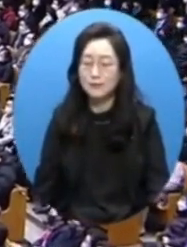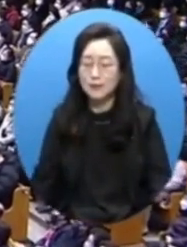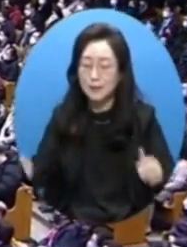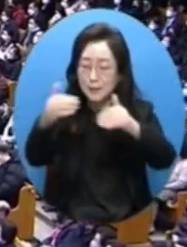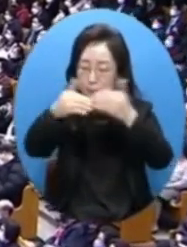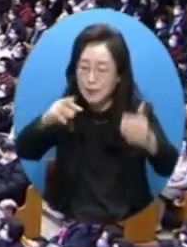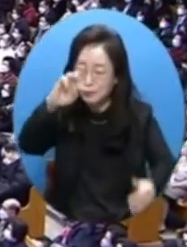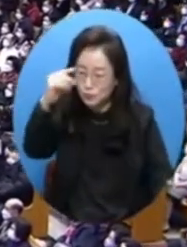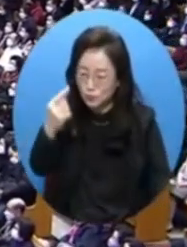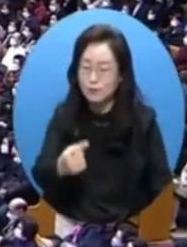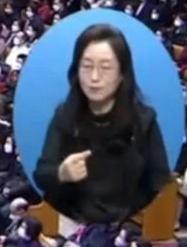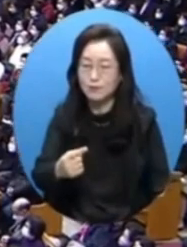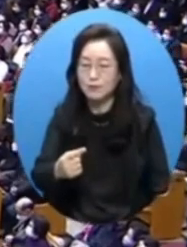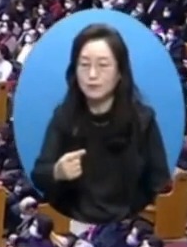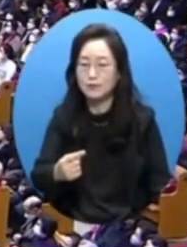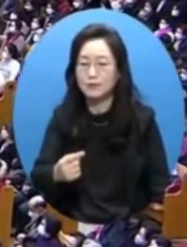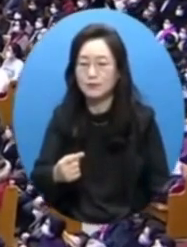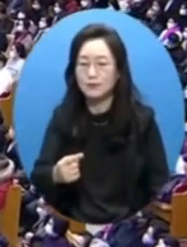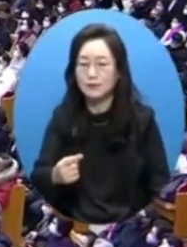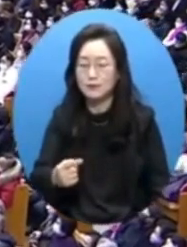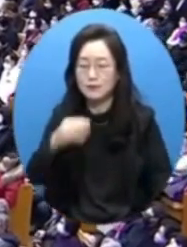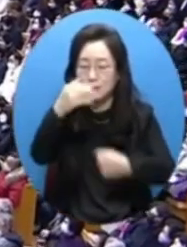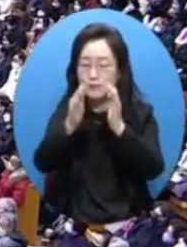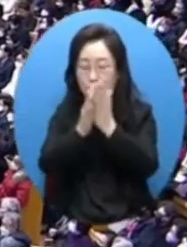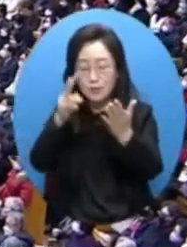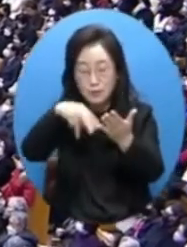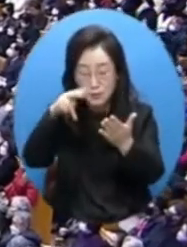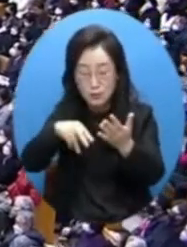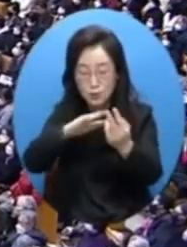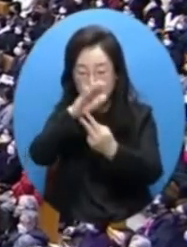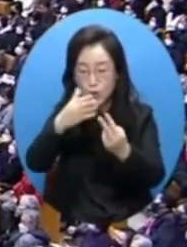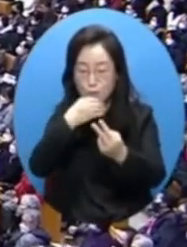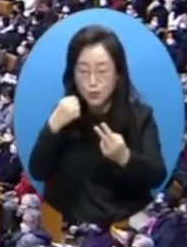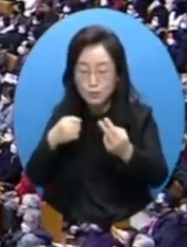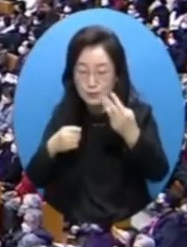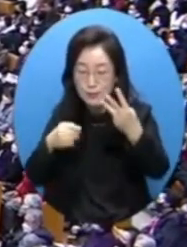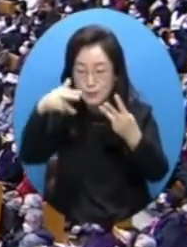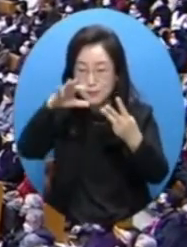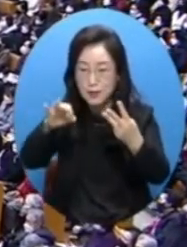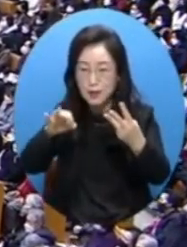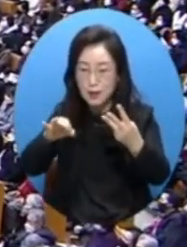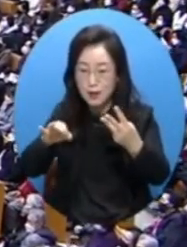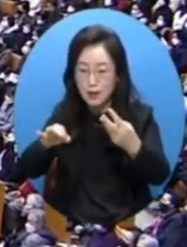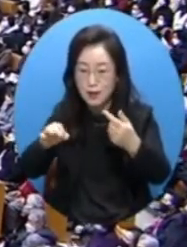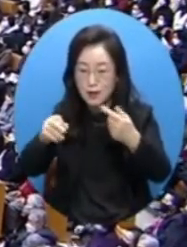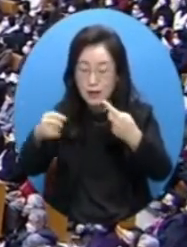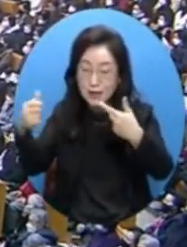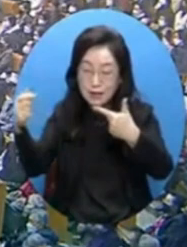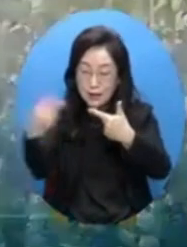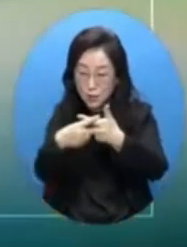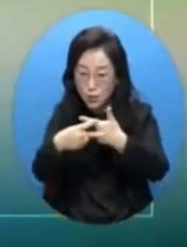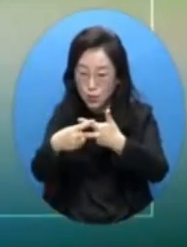방으로 들어와 성경은 있는데 요한복음 3장에 예수님께서 리모델이며